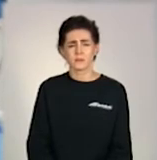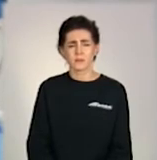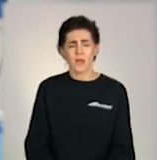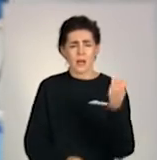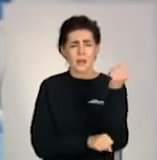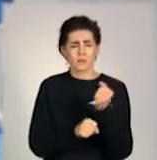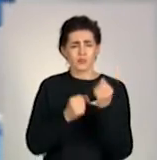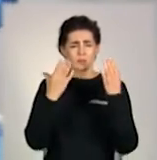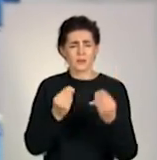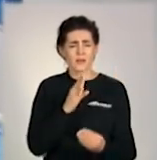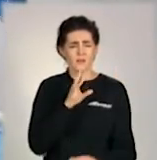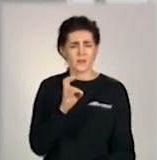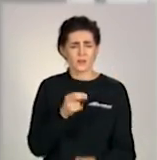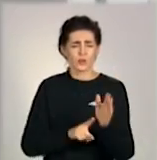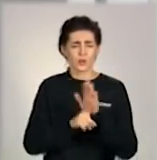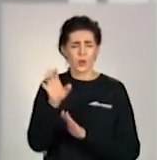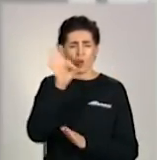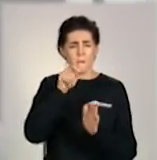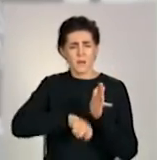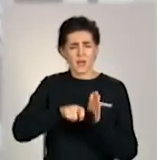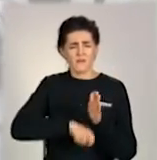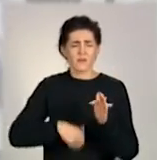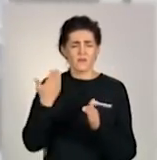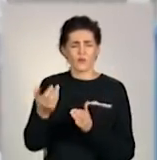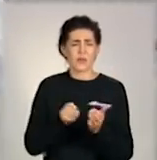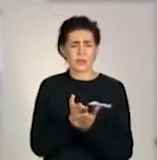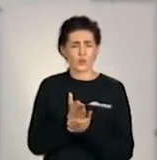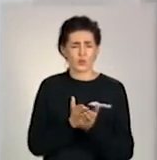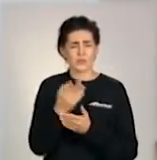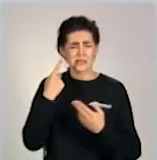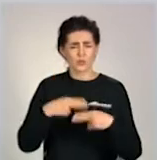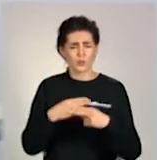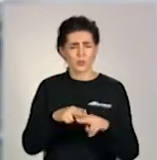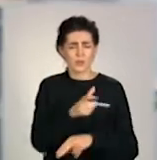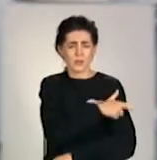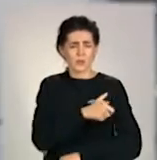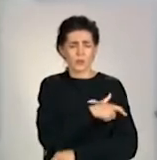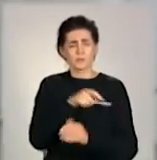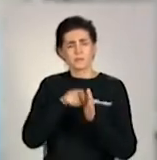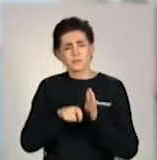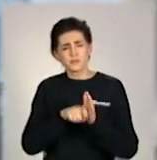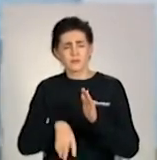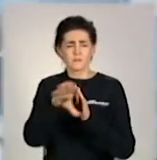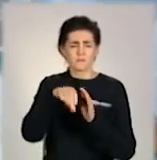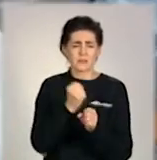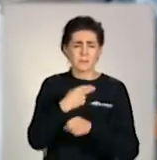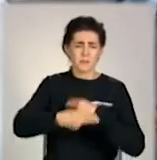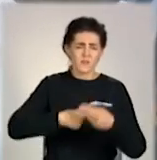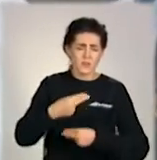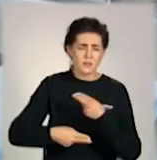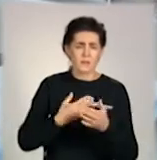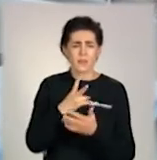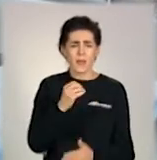Робочий день Анастасія починає з перевірки хірургічного інструменту. На чергуванні вона асистує лікарю, робить перев'язки та